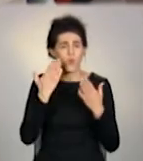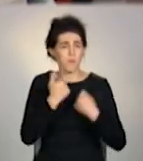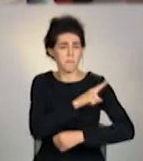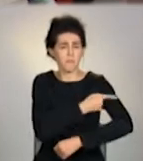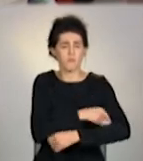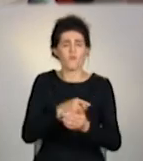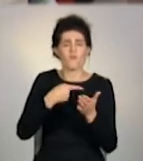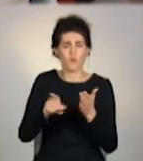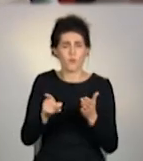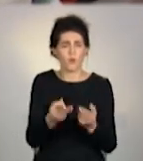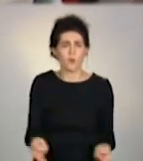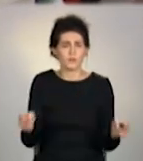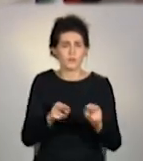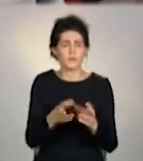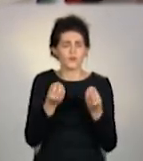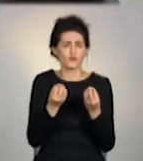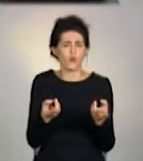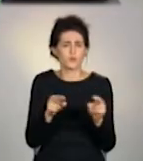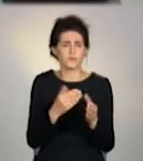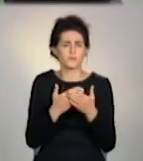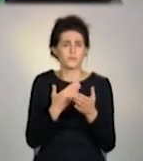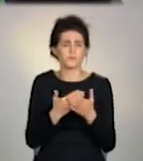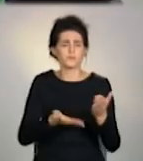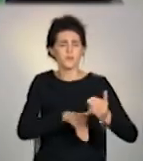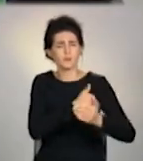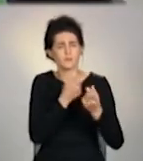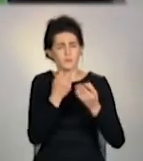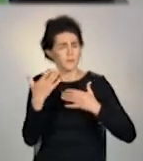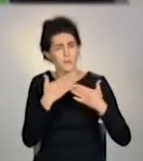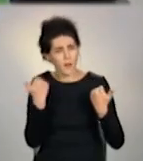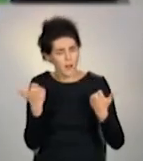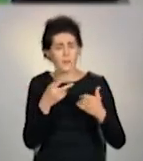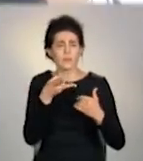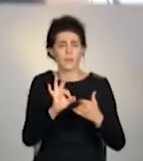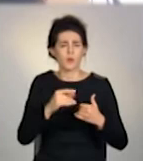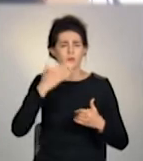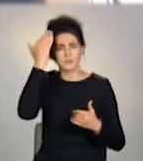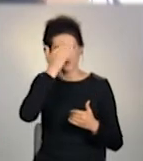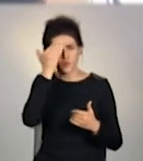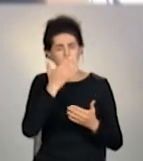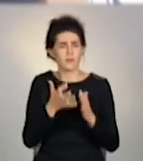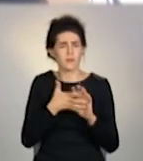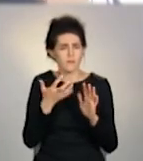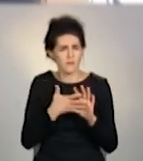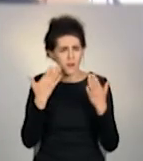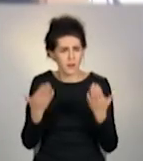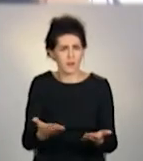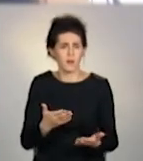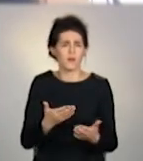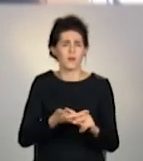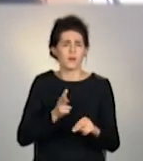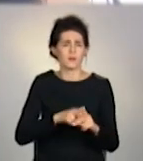лікарні залишилося кілька неприємних симптомів – підвищена тривожність та розлади сну. Що, крім